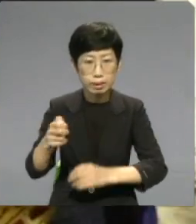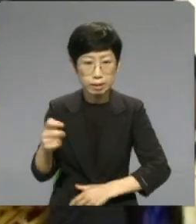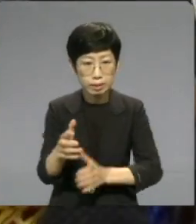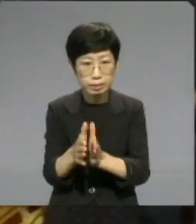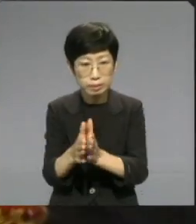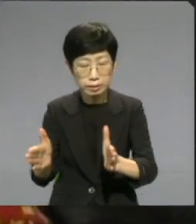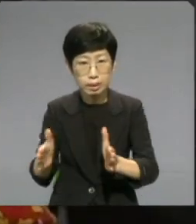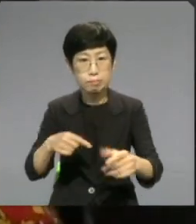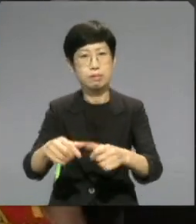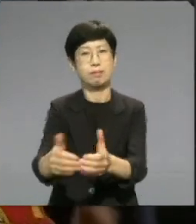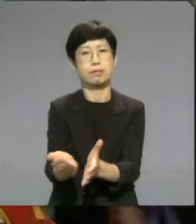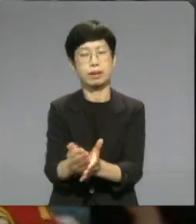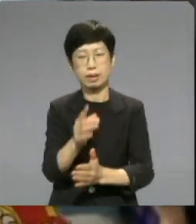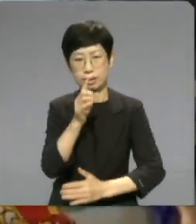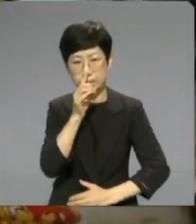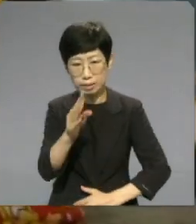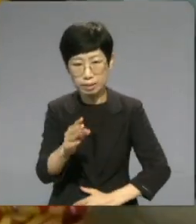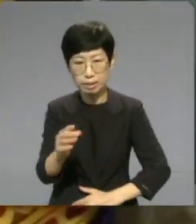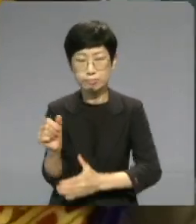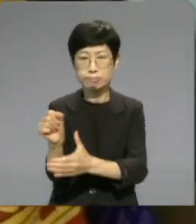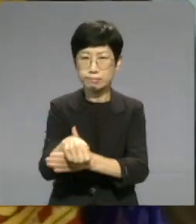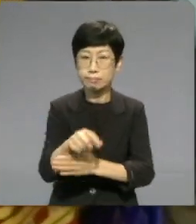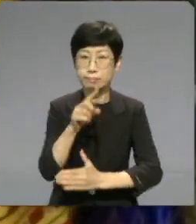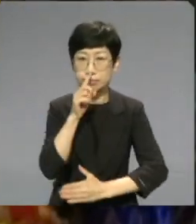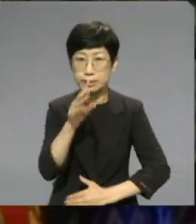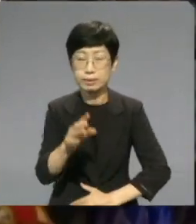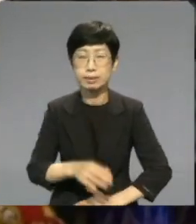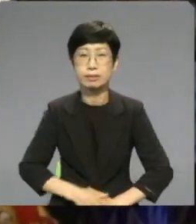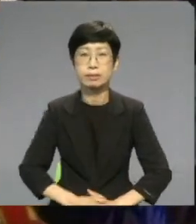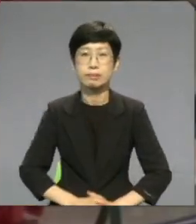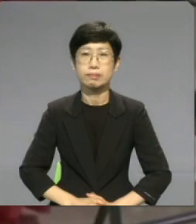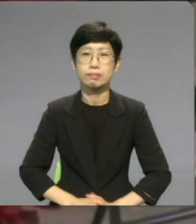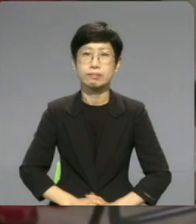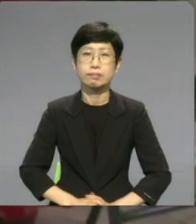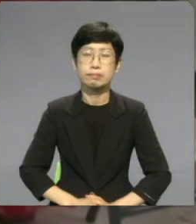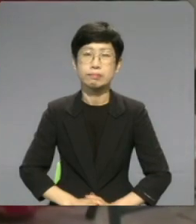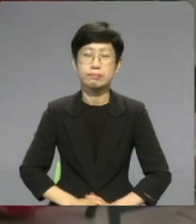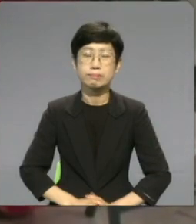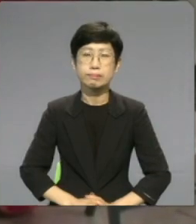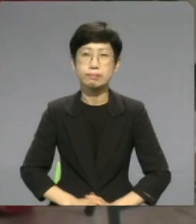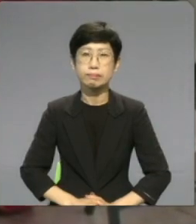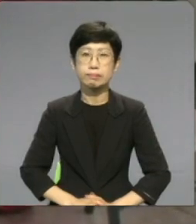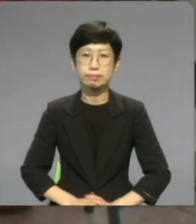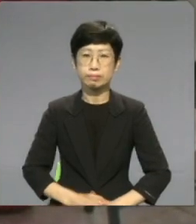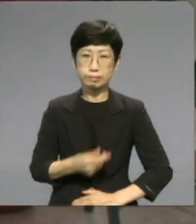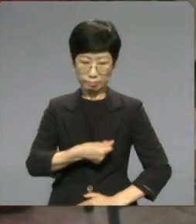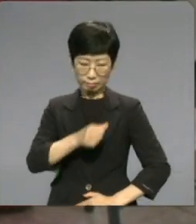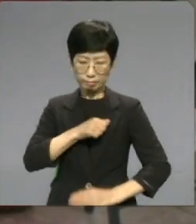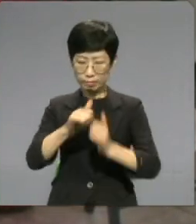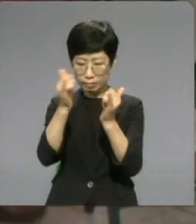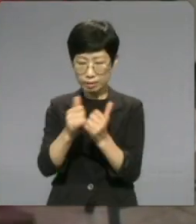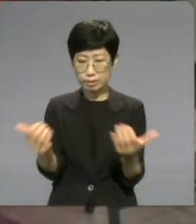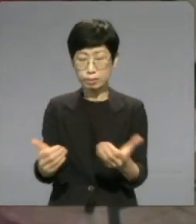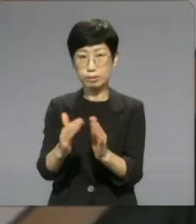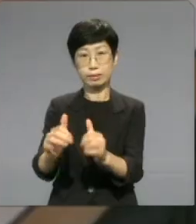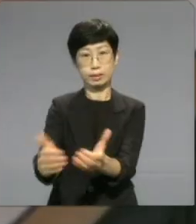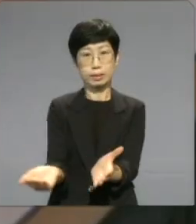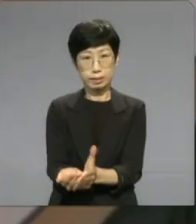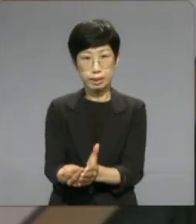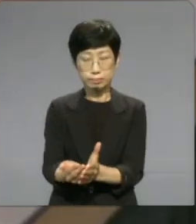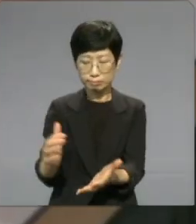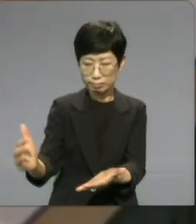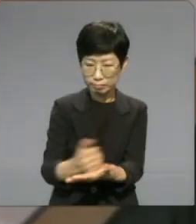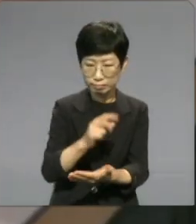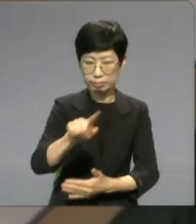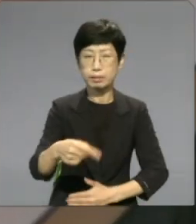que quiera que volvamos a una dictadura. Y eso no podemos permitir. 집권당인 스페인 사회노동자당은 122석을